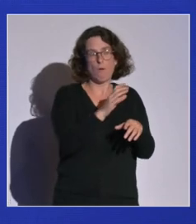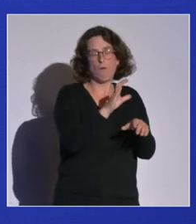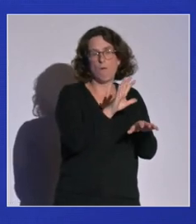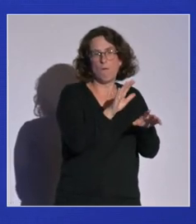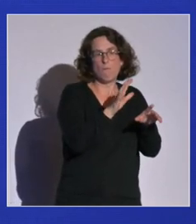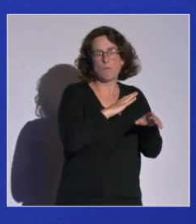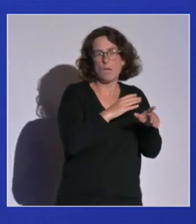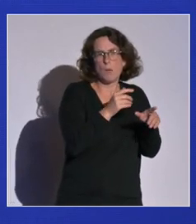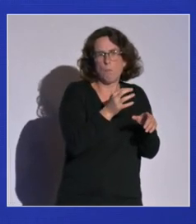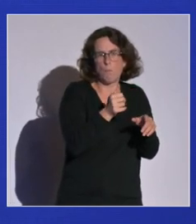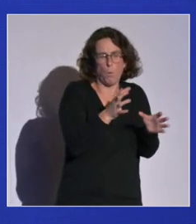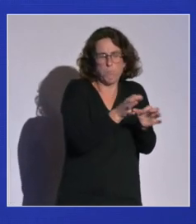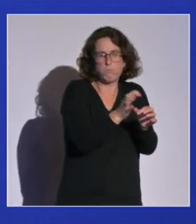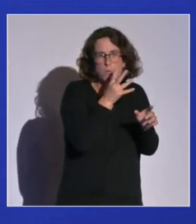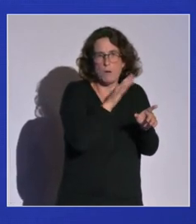95% du territoire français.